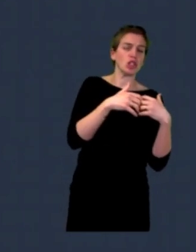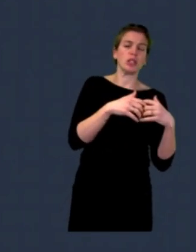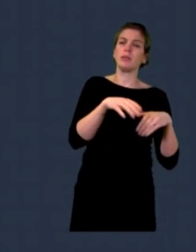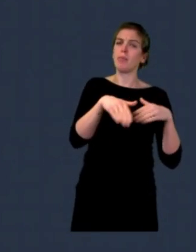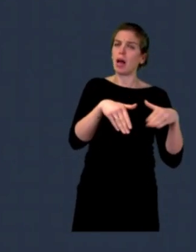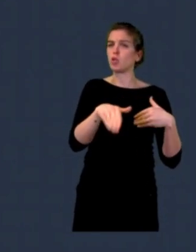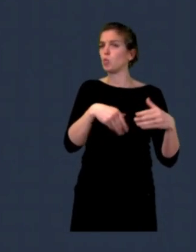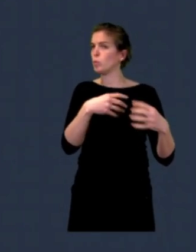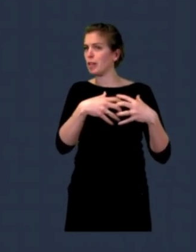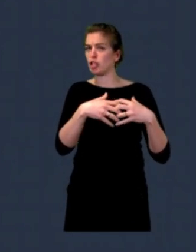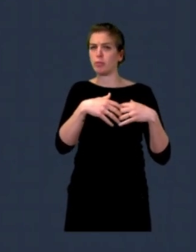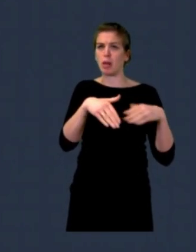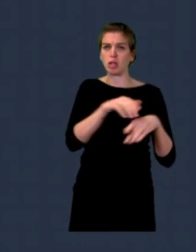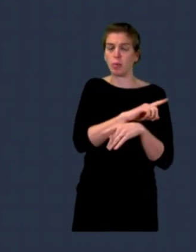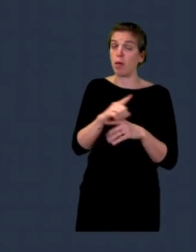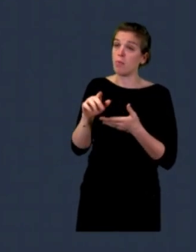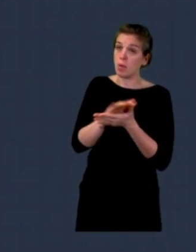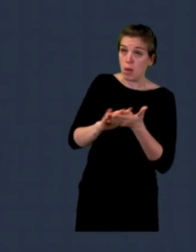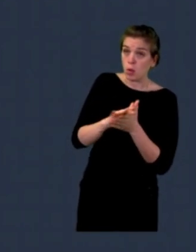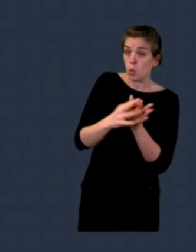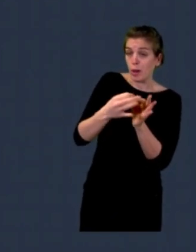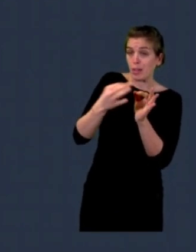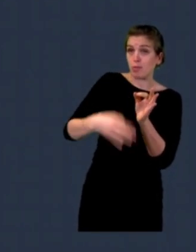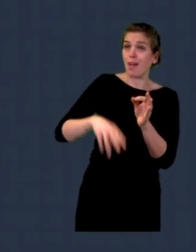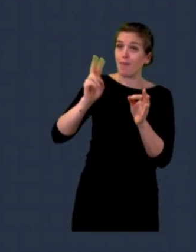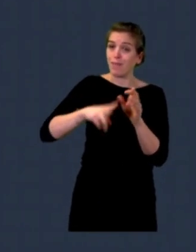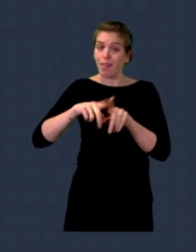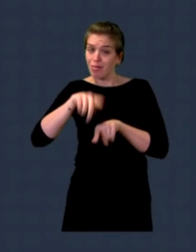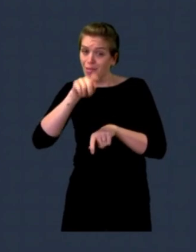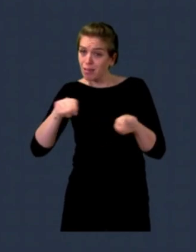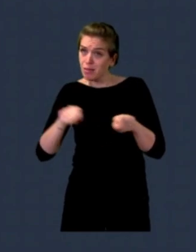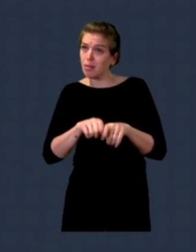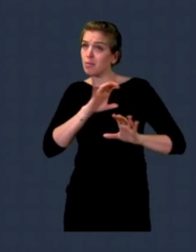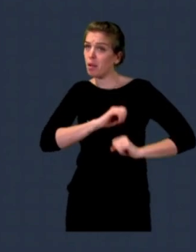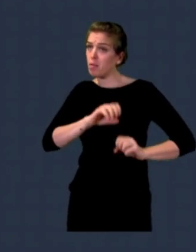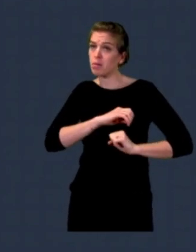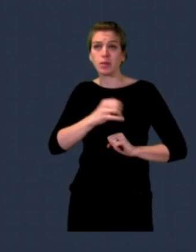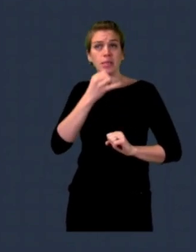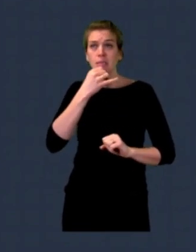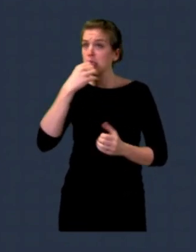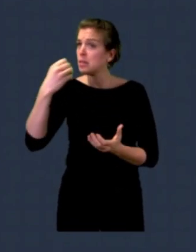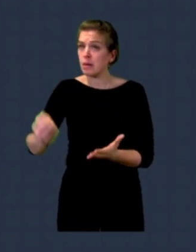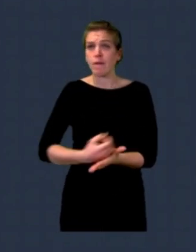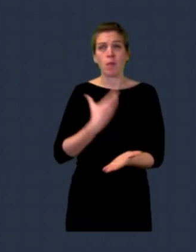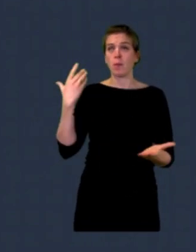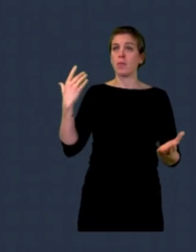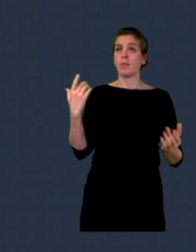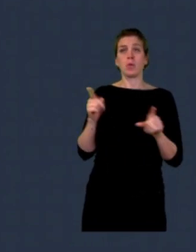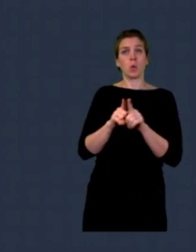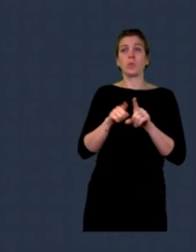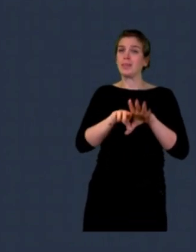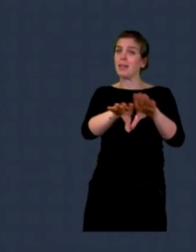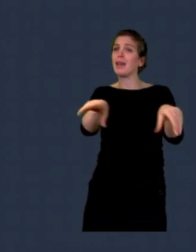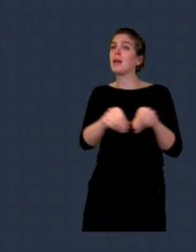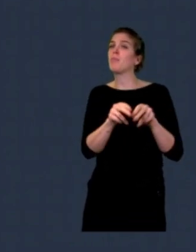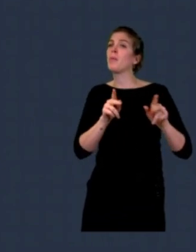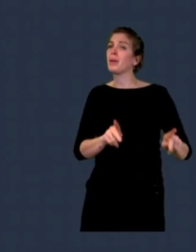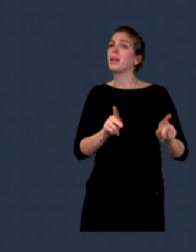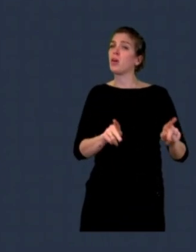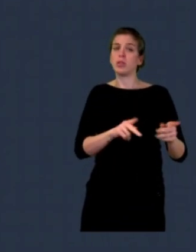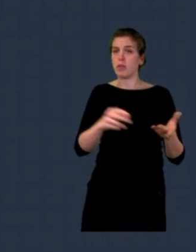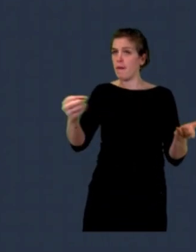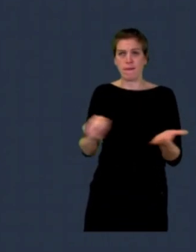Or, nous n'avons pas été destinataires à ce jour des résultats effectifs de ces expérimentations, comme les équipes pédagogiques des lycées